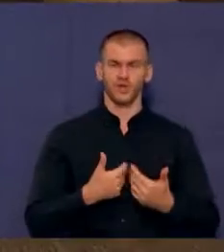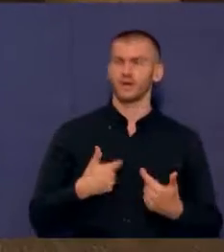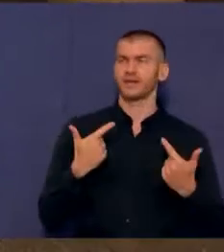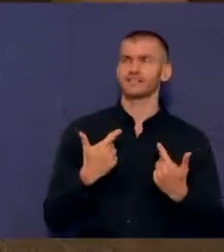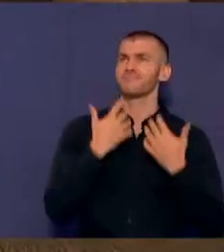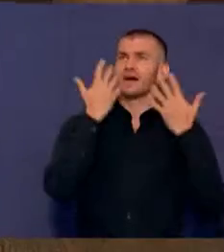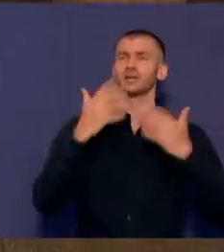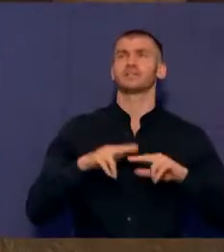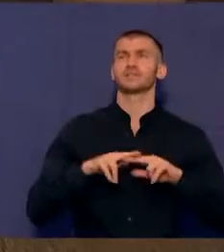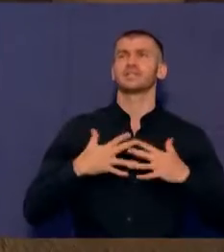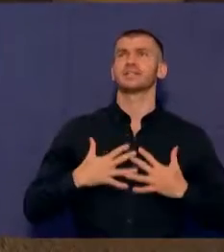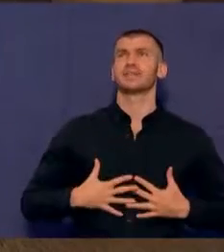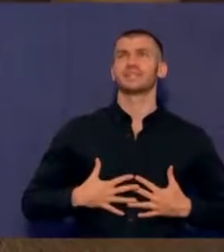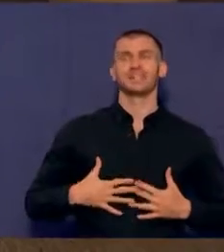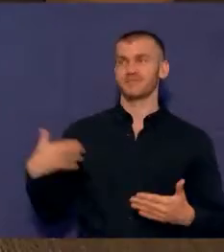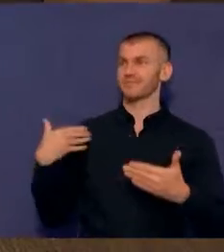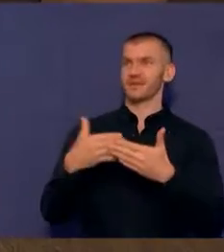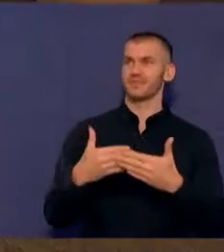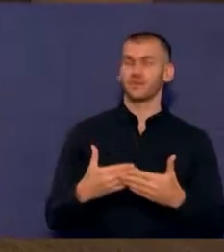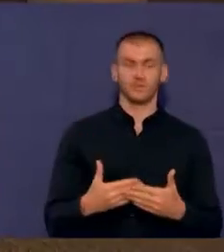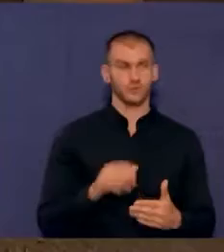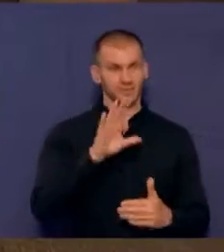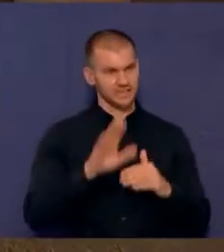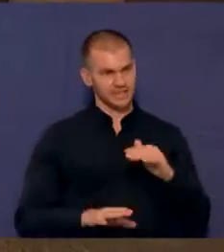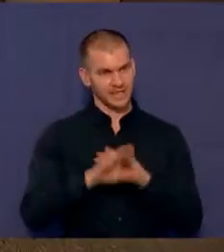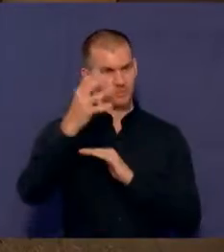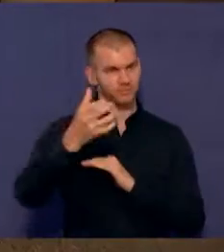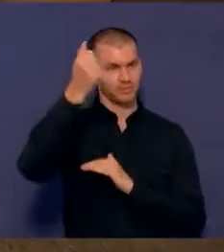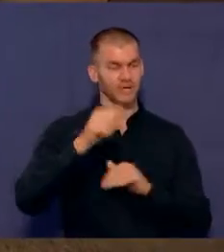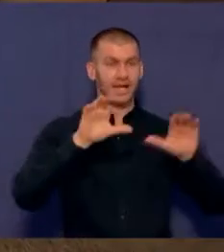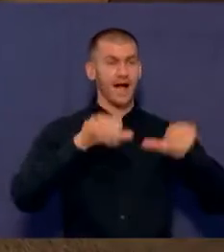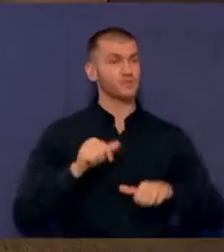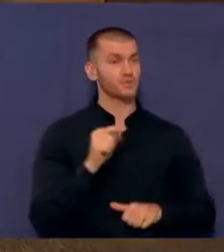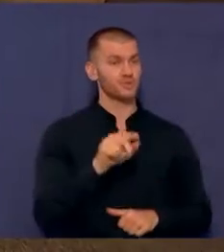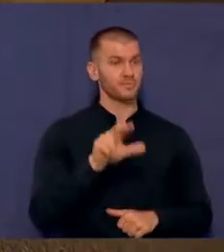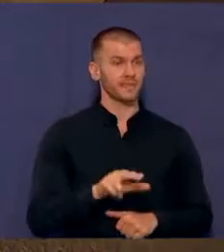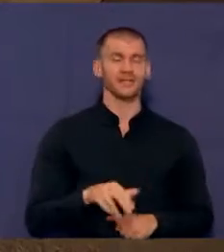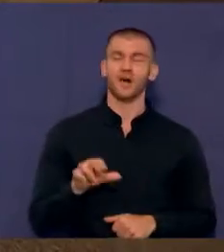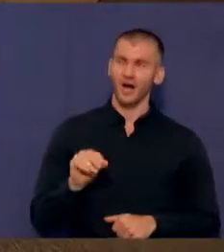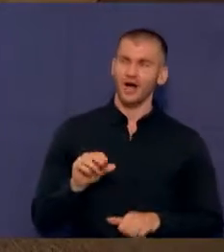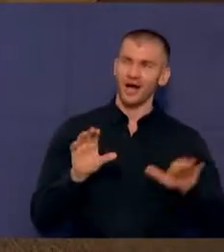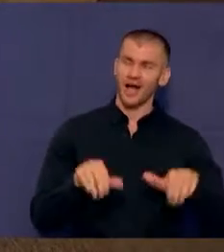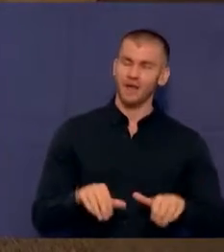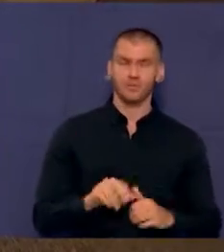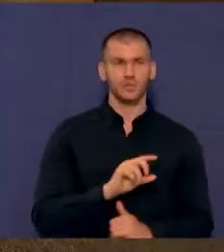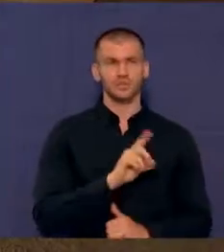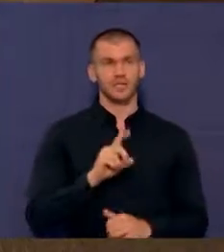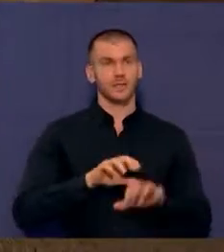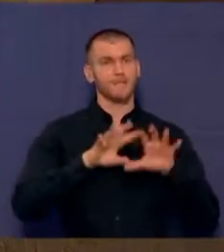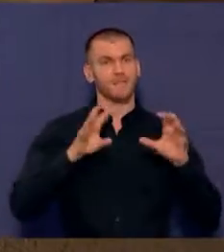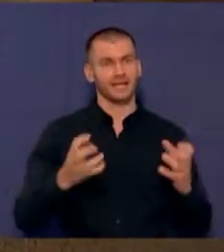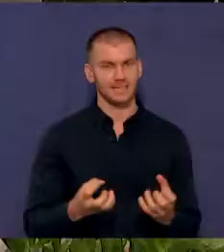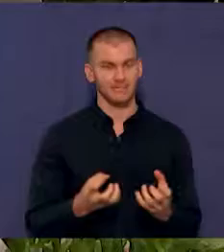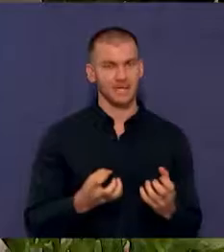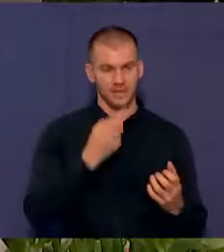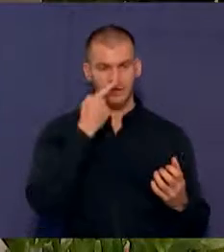varje dag sedan dess. Och fick verkligen ditt stora genombrott. Ja. Där. Men, och sen då blev ju pandemin med oss